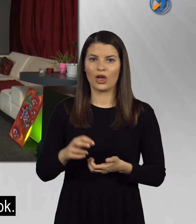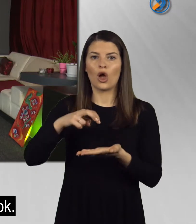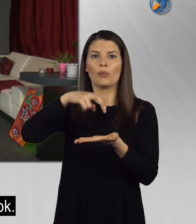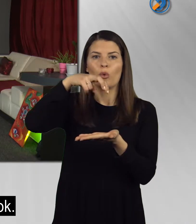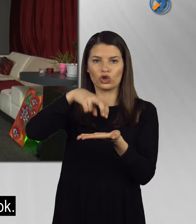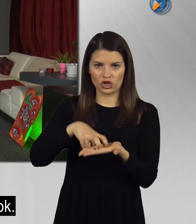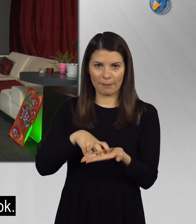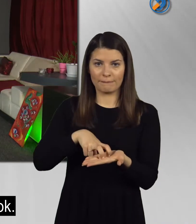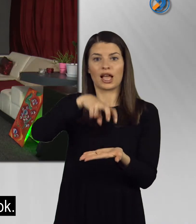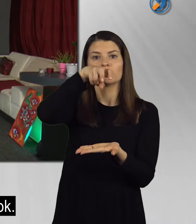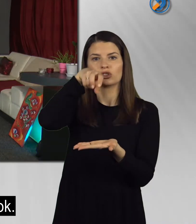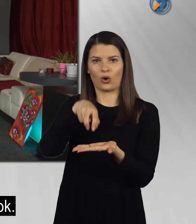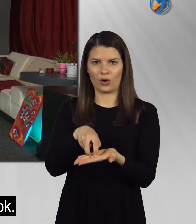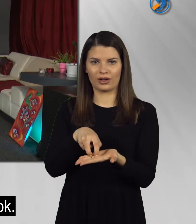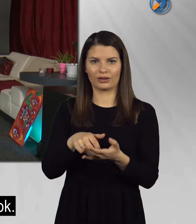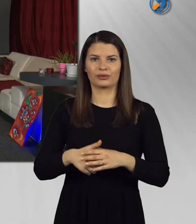Počep poskok.